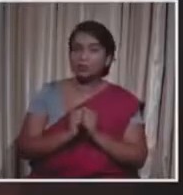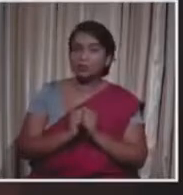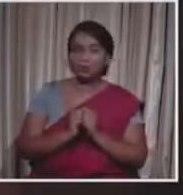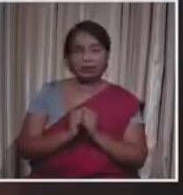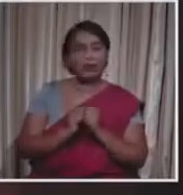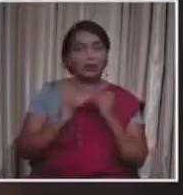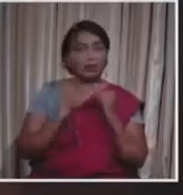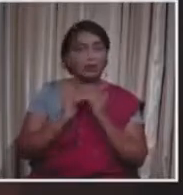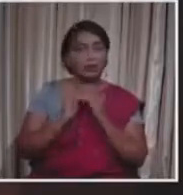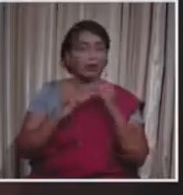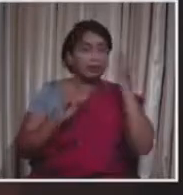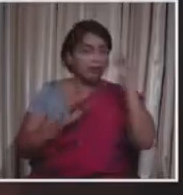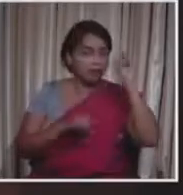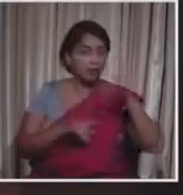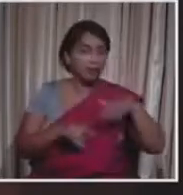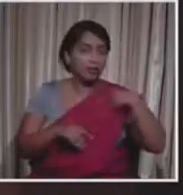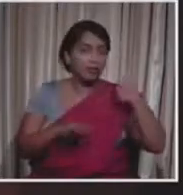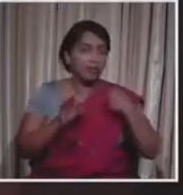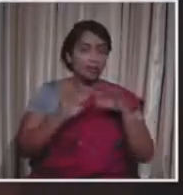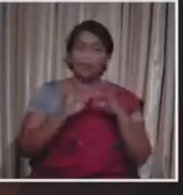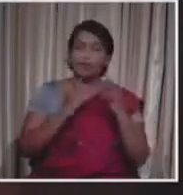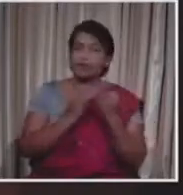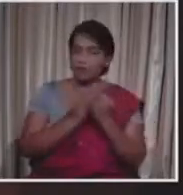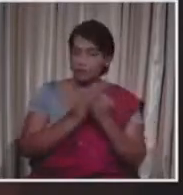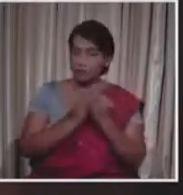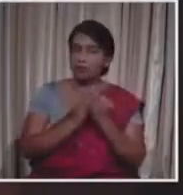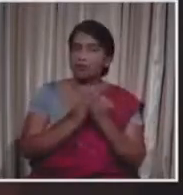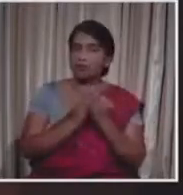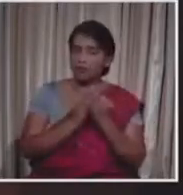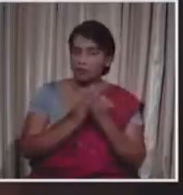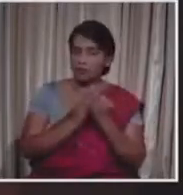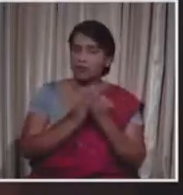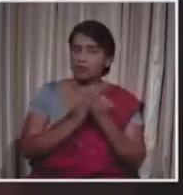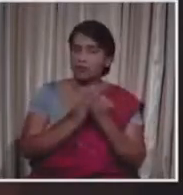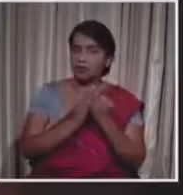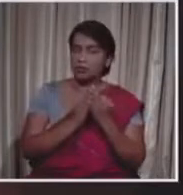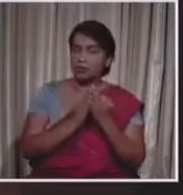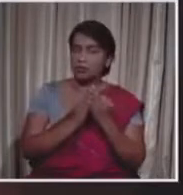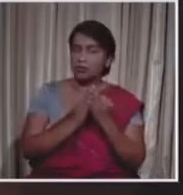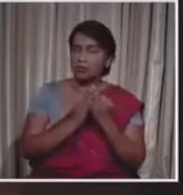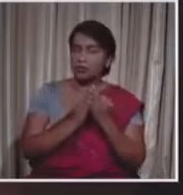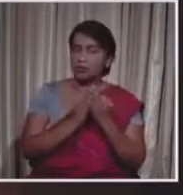households කාන්තා මූලික පවුල් ඒ වගේම